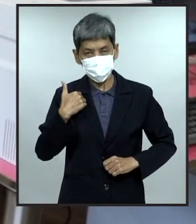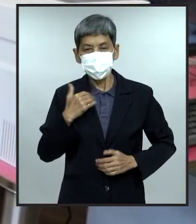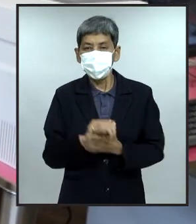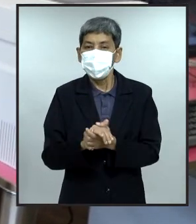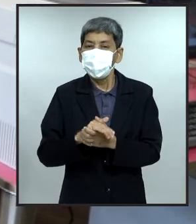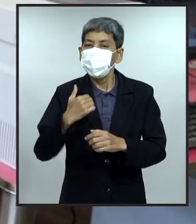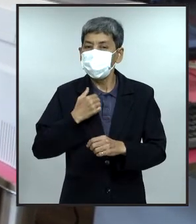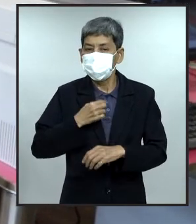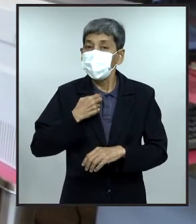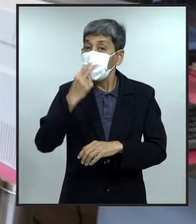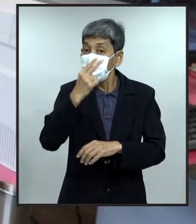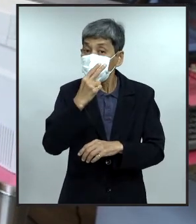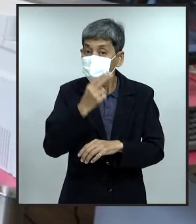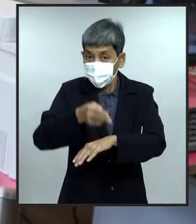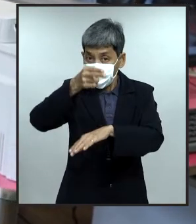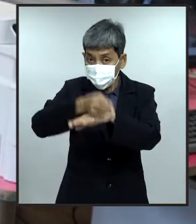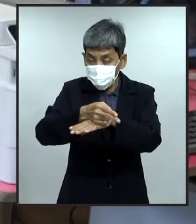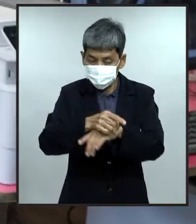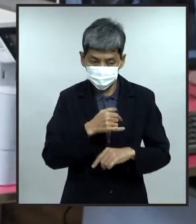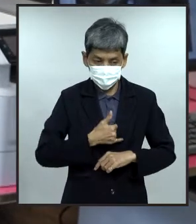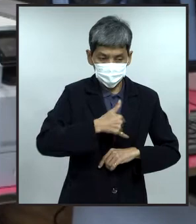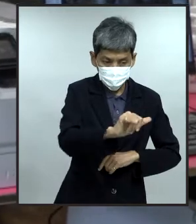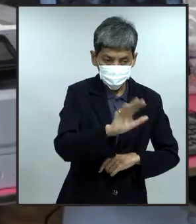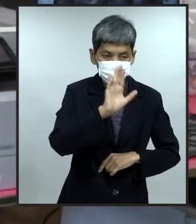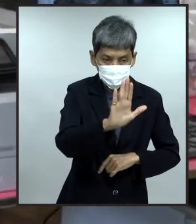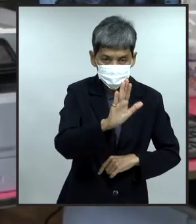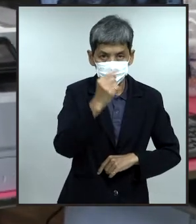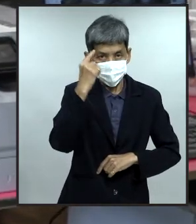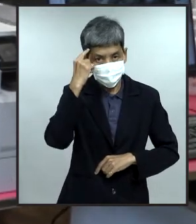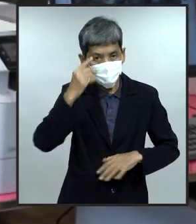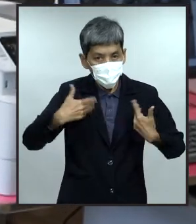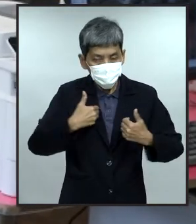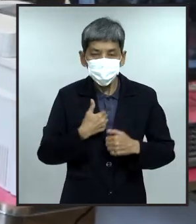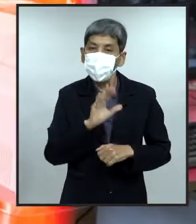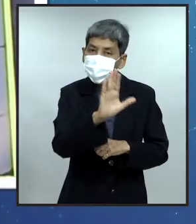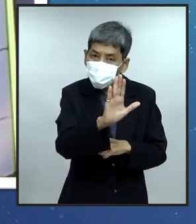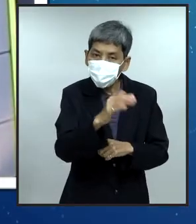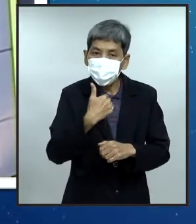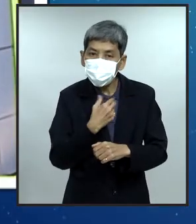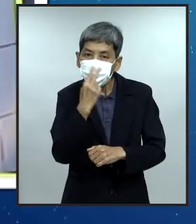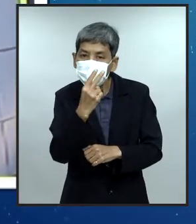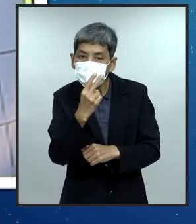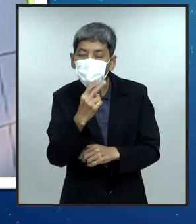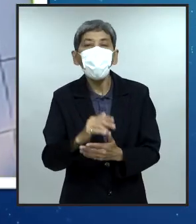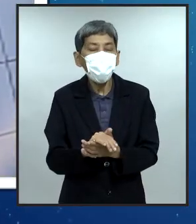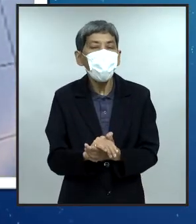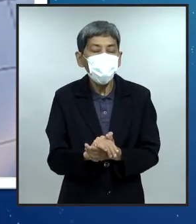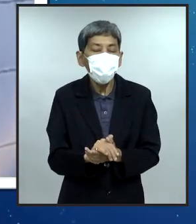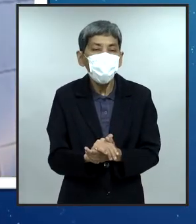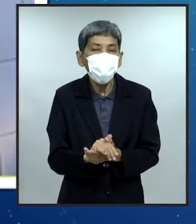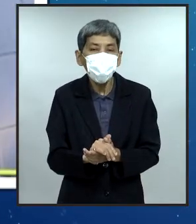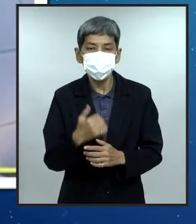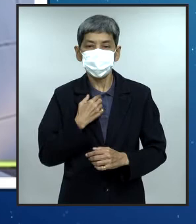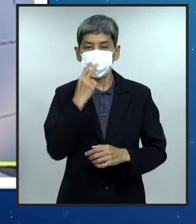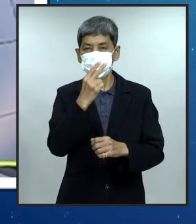จะมีจุดให้วัดออกซิเจนค่ะแล้วเราก็จะมองดูค่าที่เขาวัดได้ค ่ ะ ก็คืออันล่างสุดใช ่ ไหม ใ